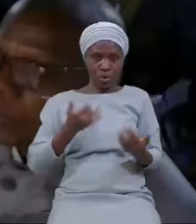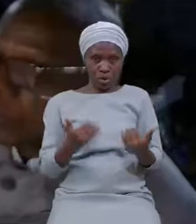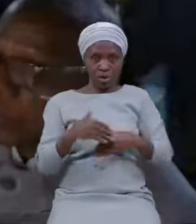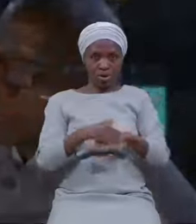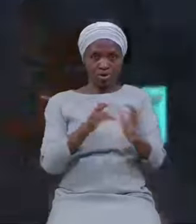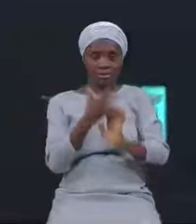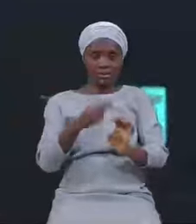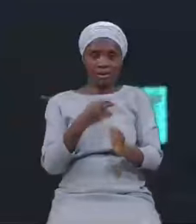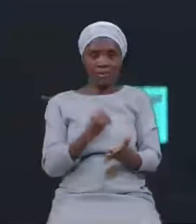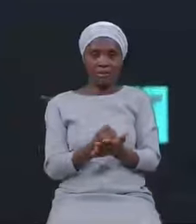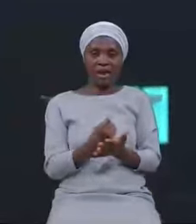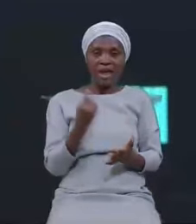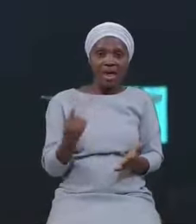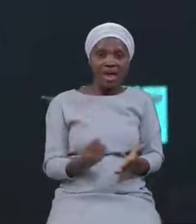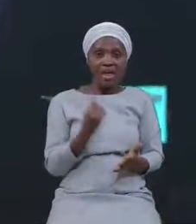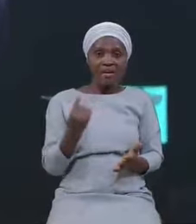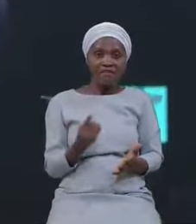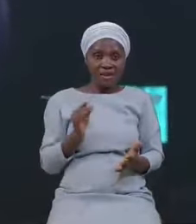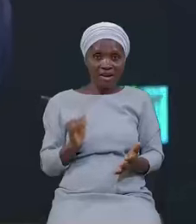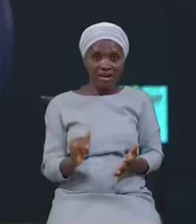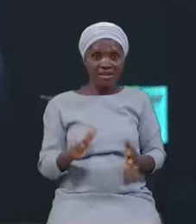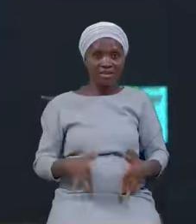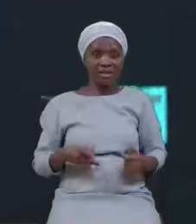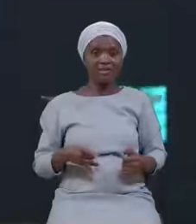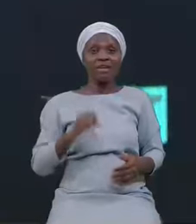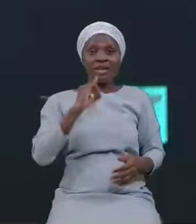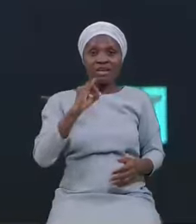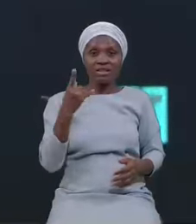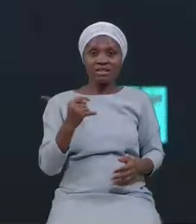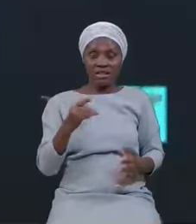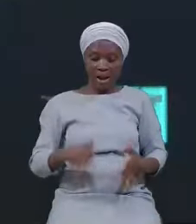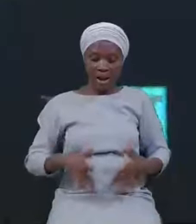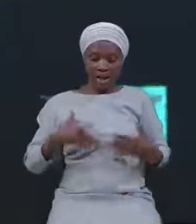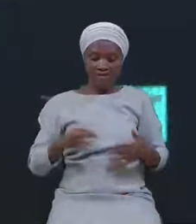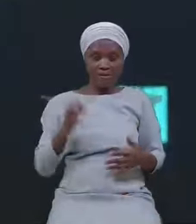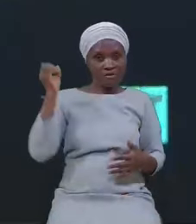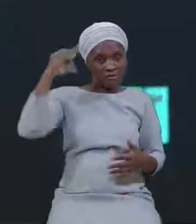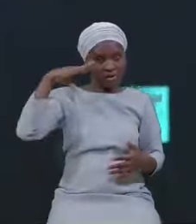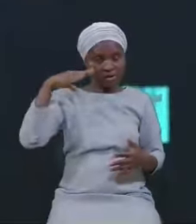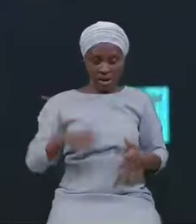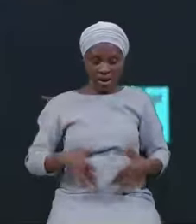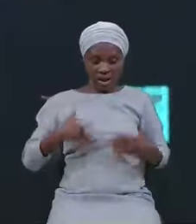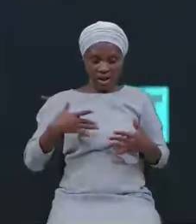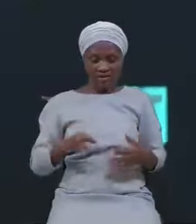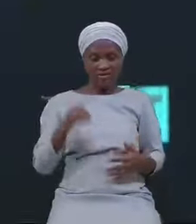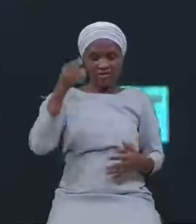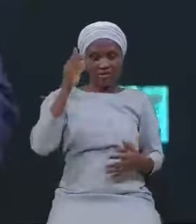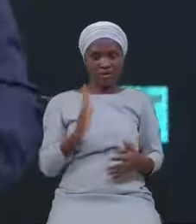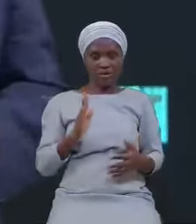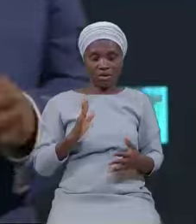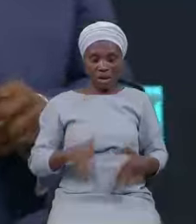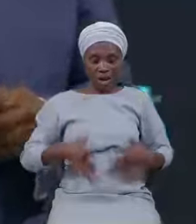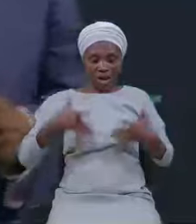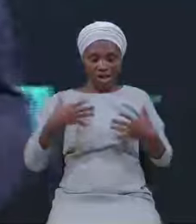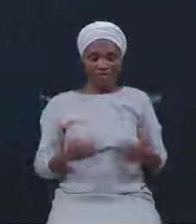la vie de grâce. La vie de Dieu, c'est la vie de grâce. Et pour avoir la